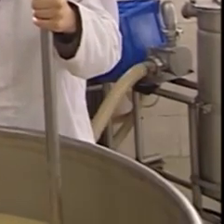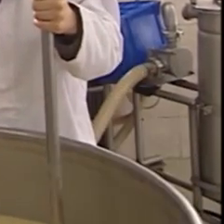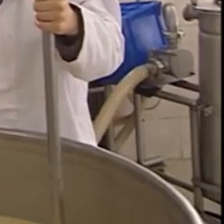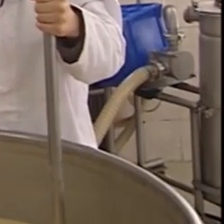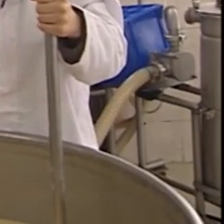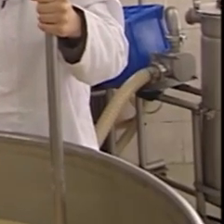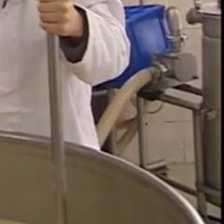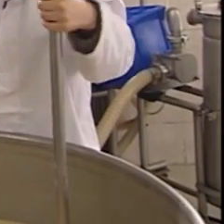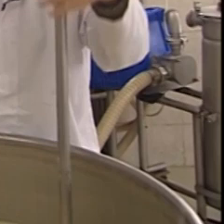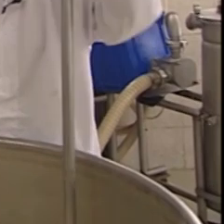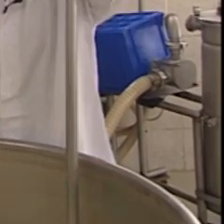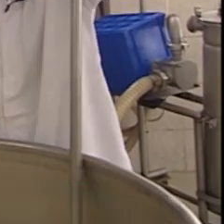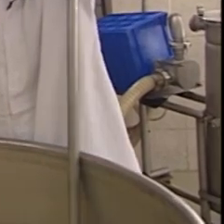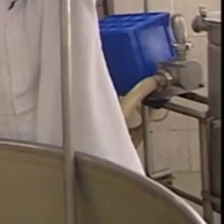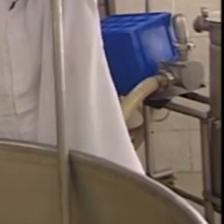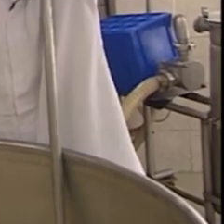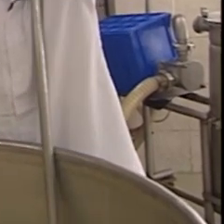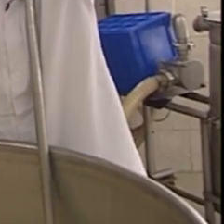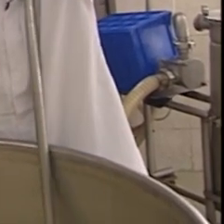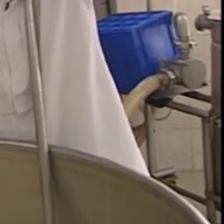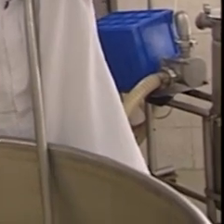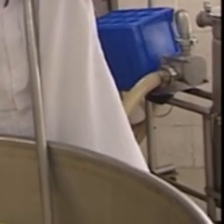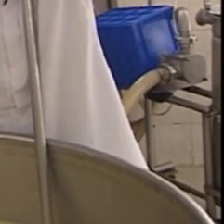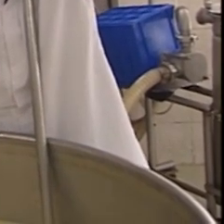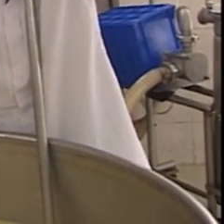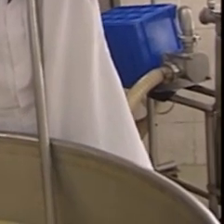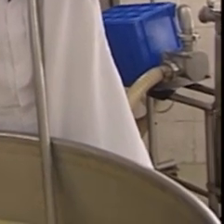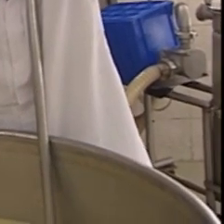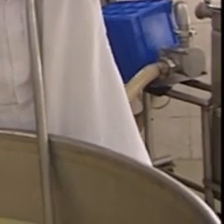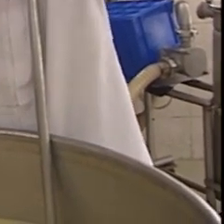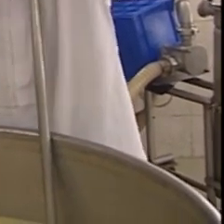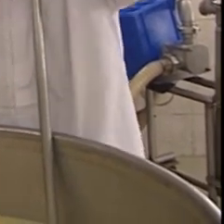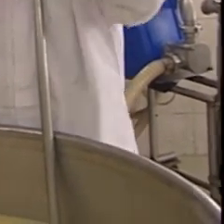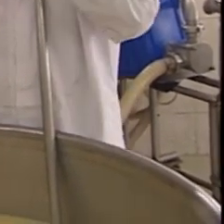içiyor. Sol elini kafasının üzerine koydu. Suratında çok beğenmiş mimikler.